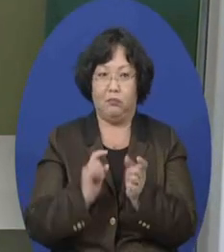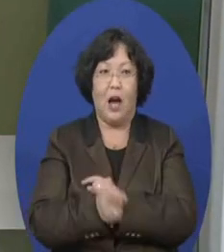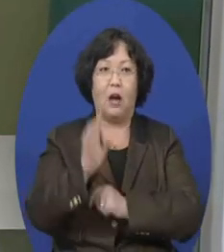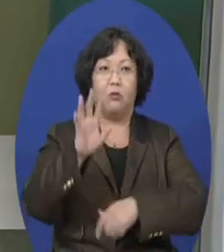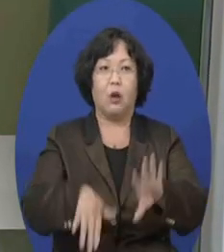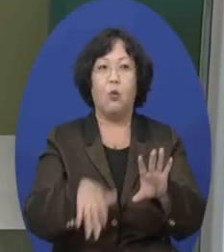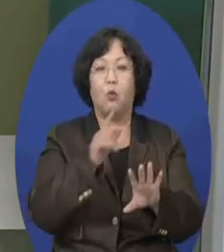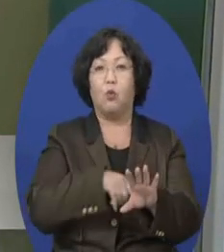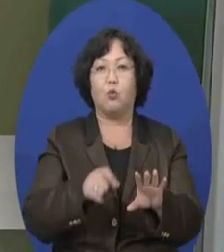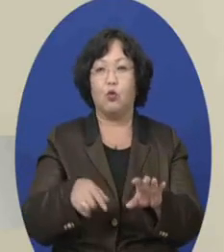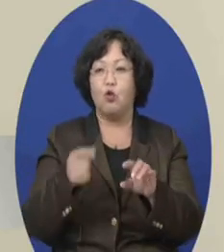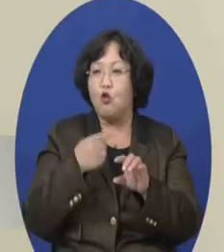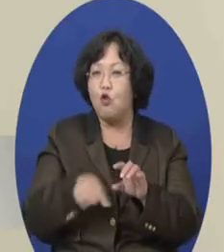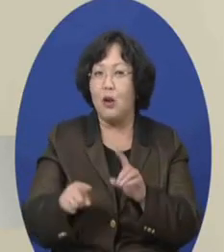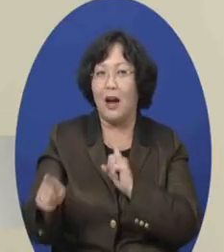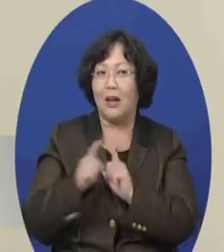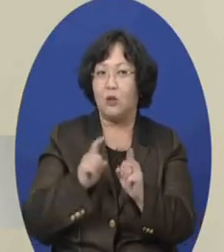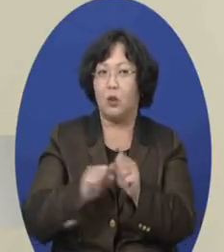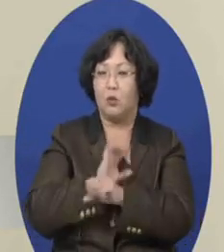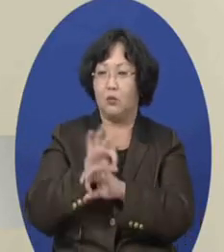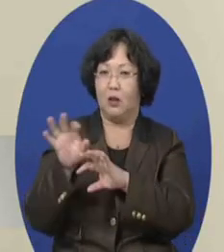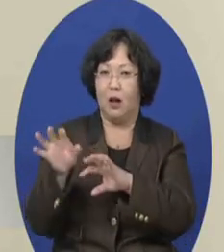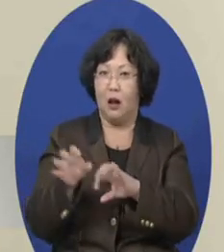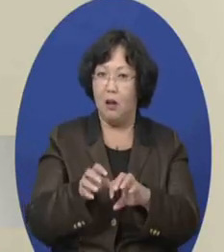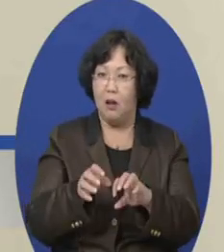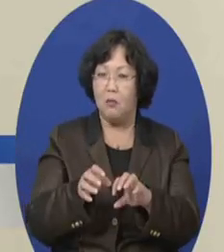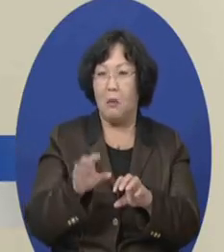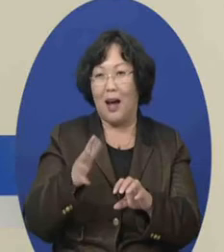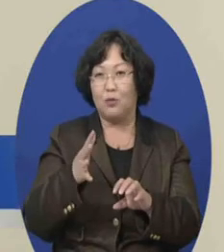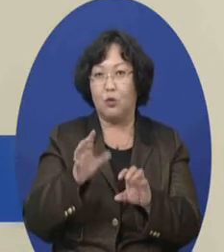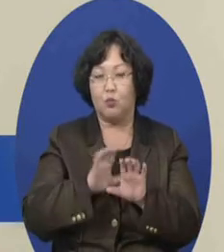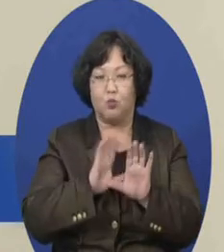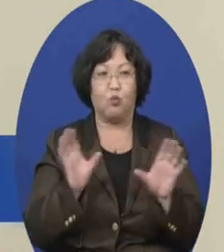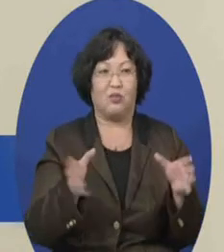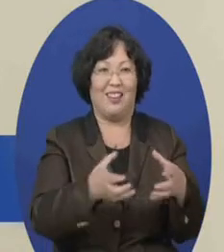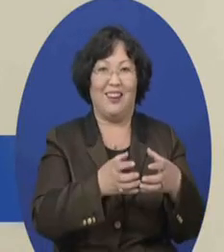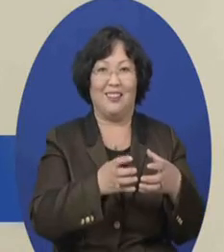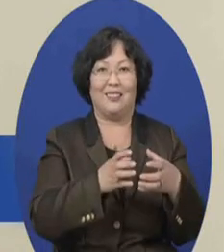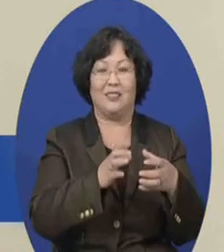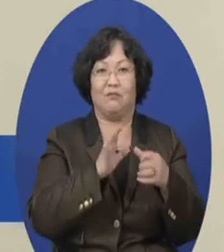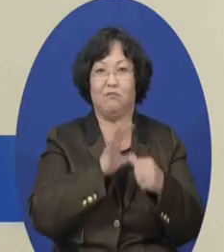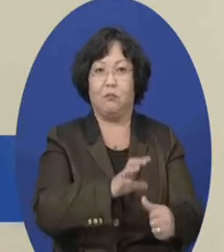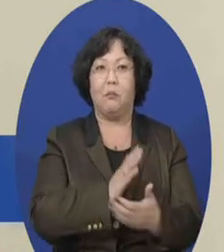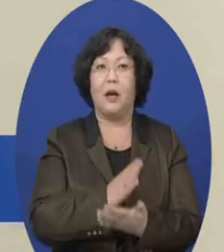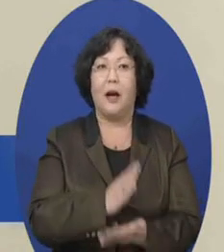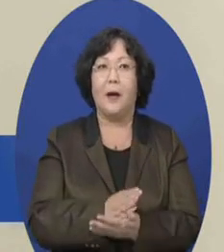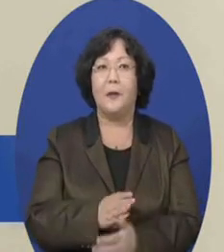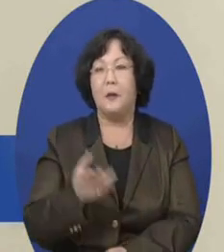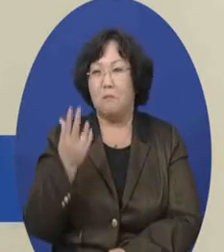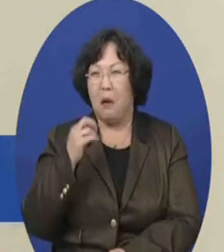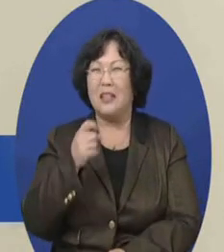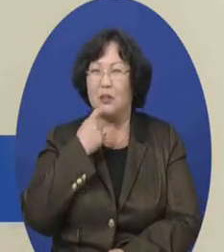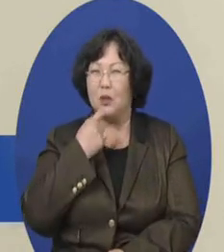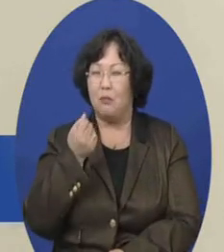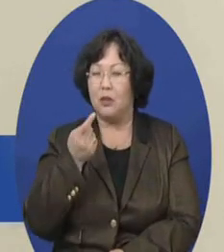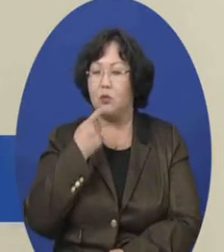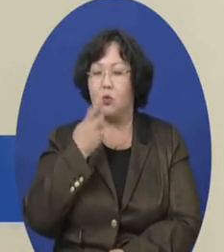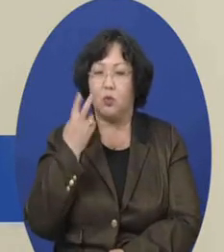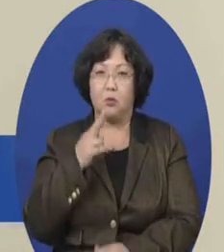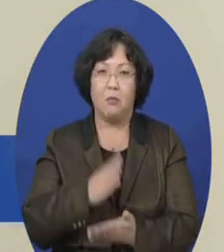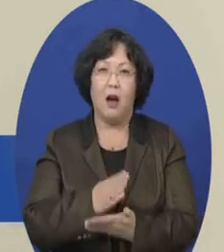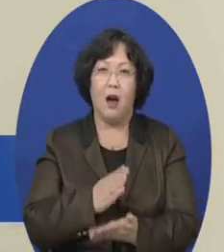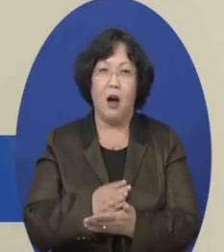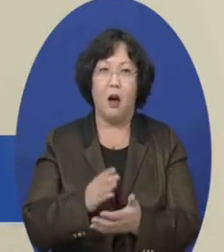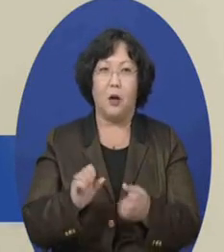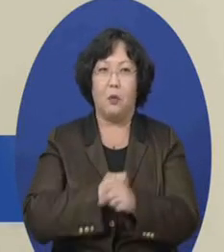болж тусгаарлагджээ. Нөхцөл байдал ер нь бол хүнд байгаа. Тэр хүүхд ерөөс халдвар бүртгэдэг байгаа. Бусад өвдөж байгаа хүүхдүүд нь